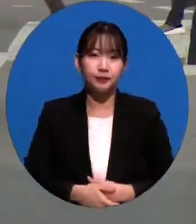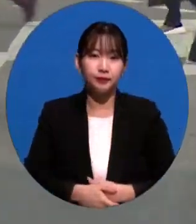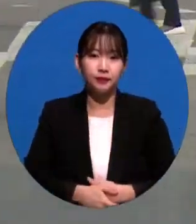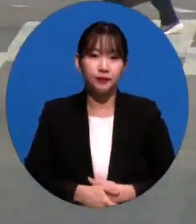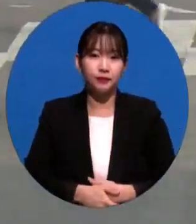당부했습니다